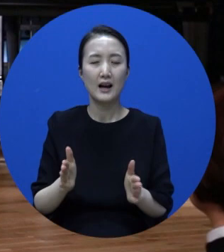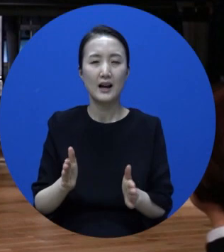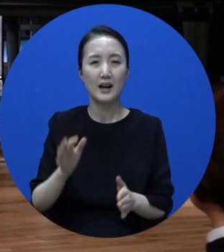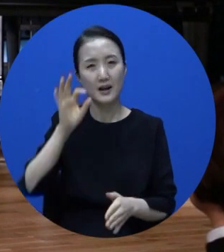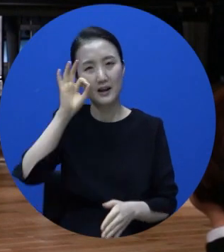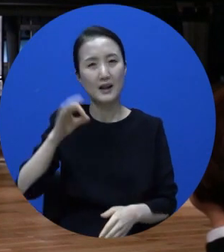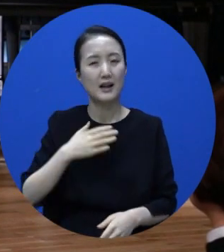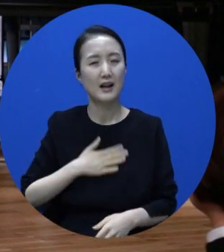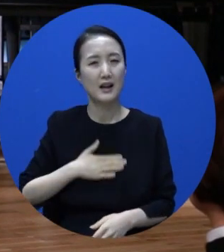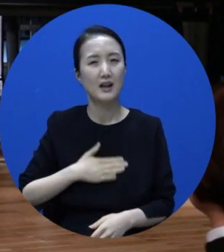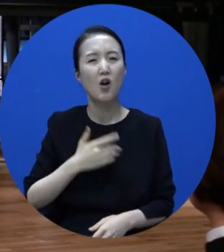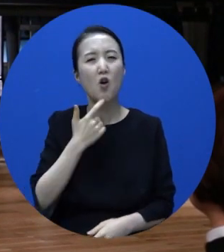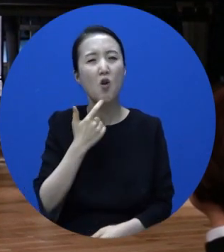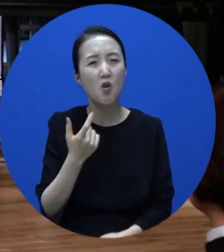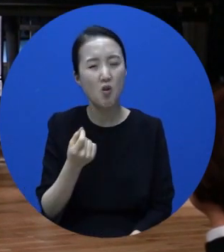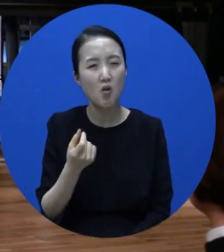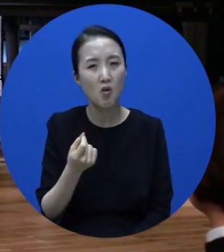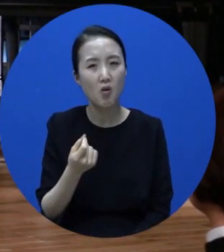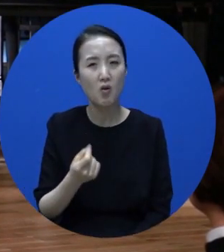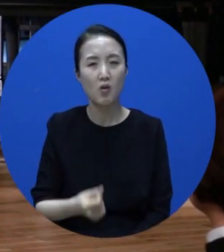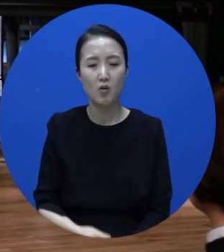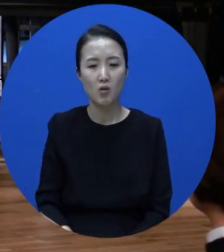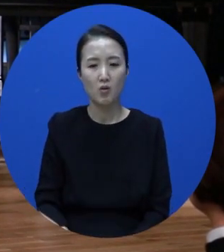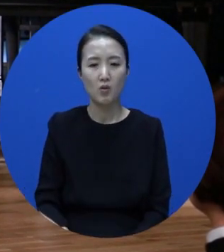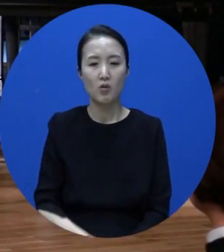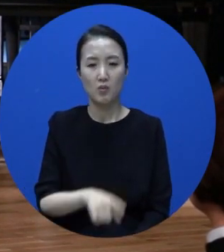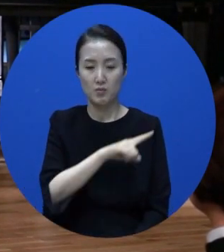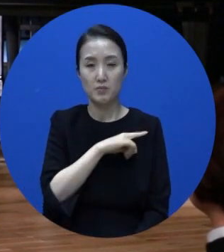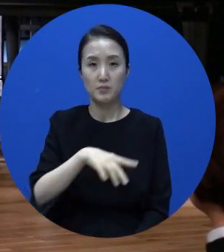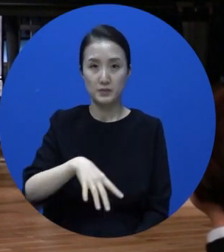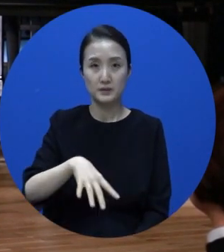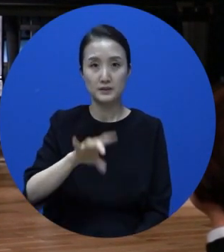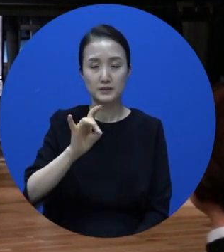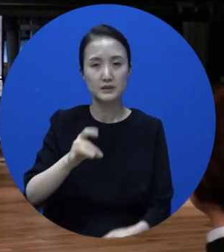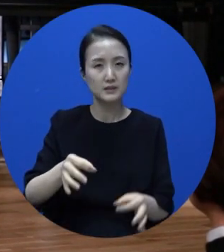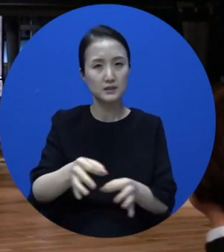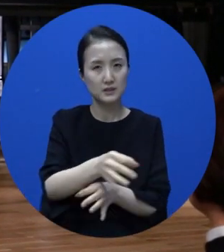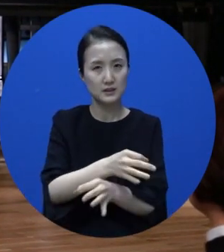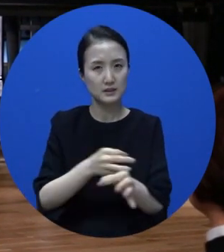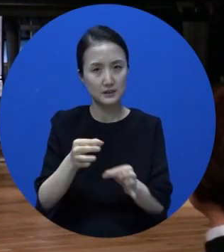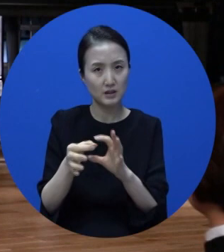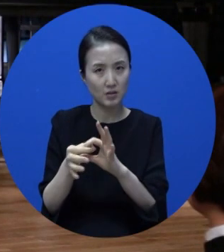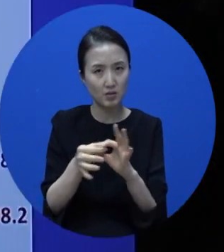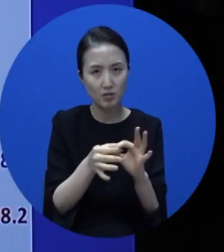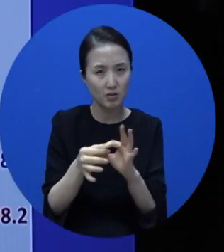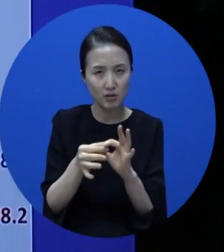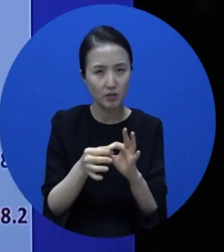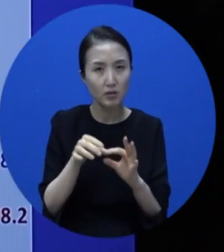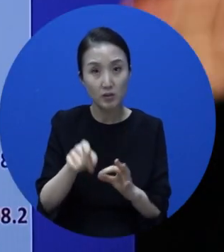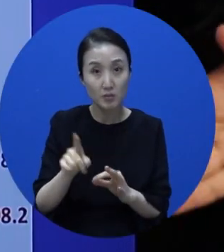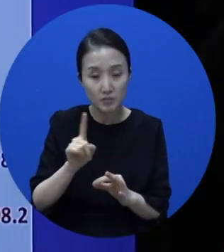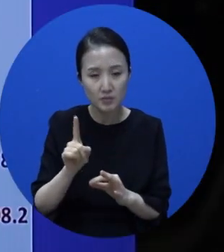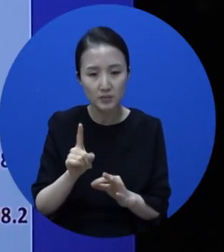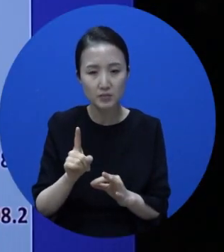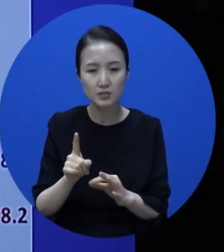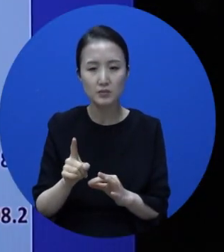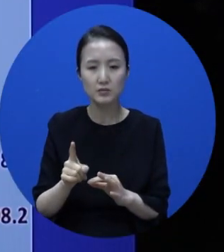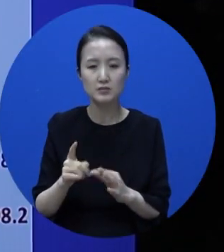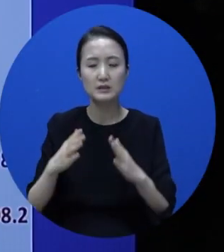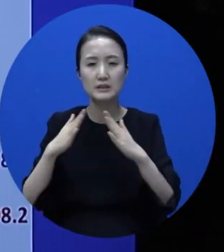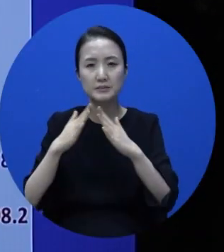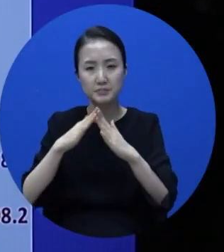것이 있습니다 근데 경제를 먼저 볼 수 있는 선행 지표가 있는데 경기 30 지수가 100 이하로